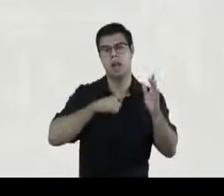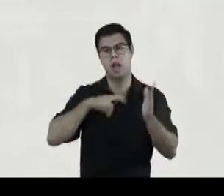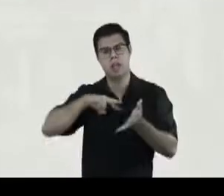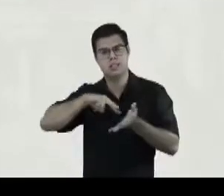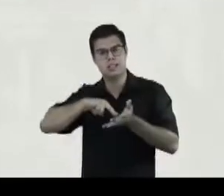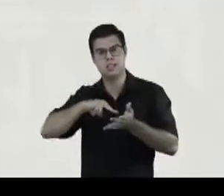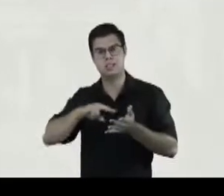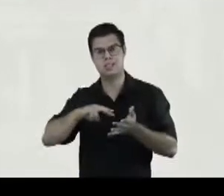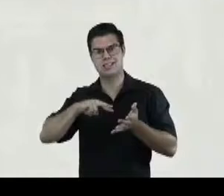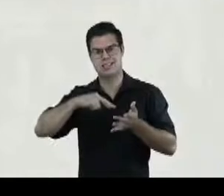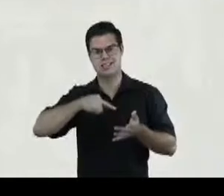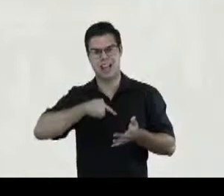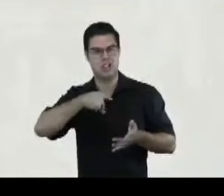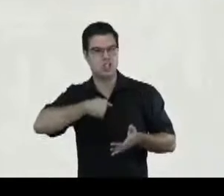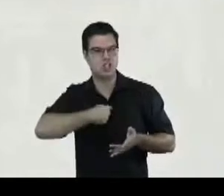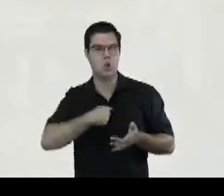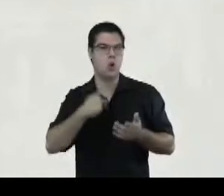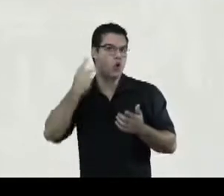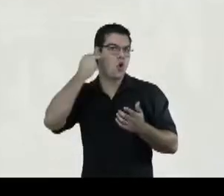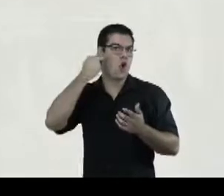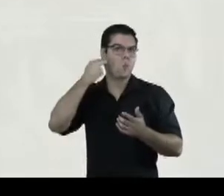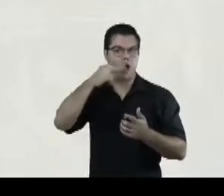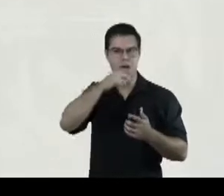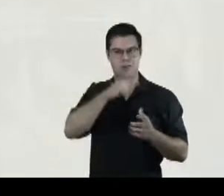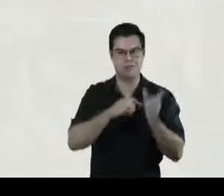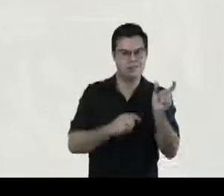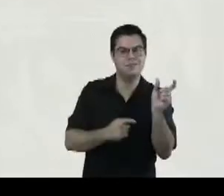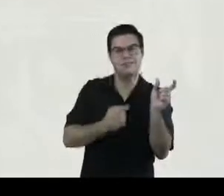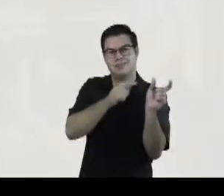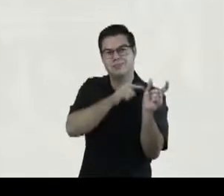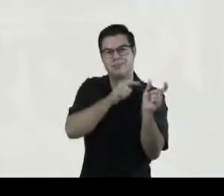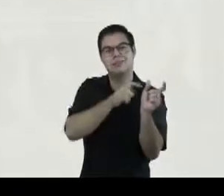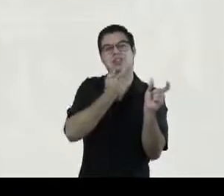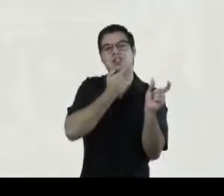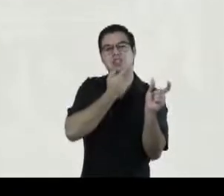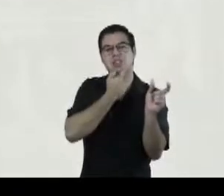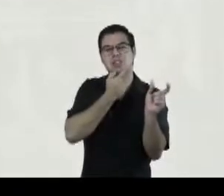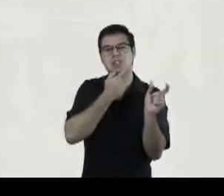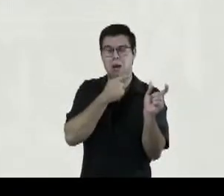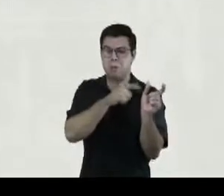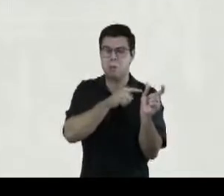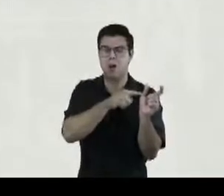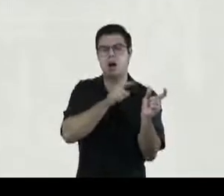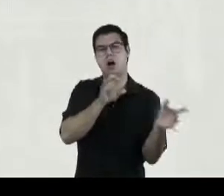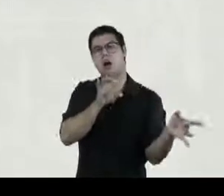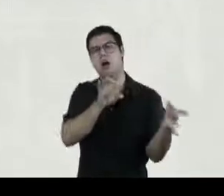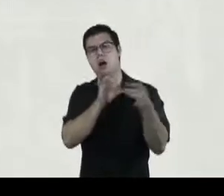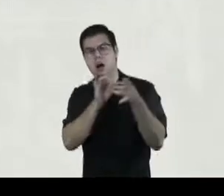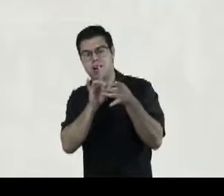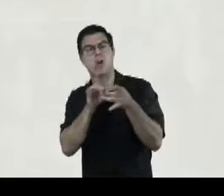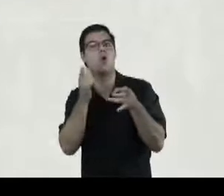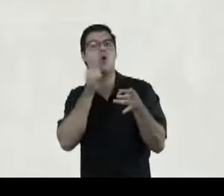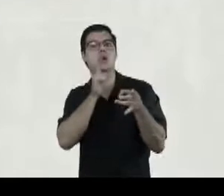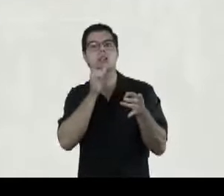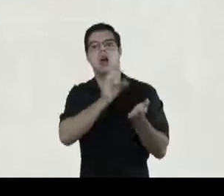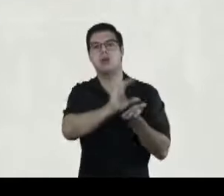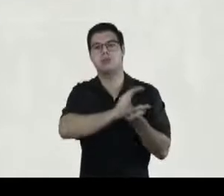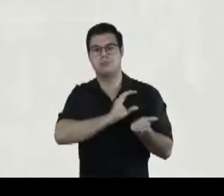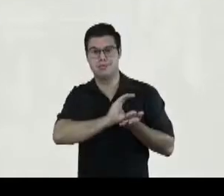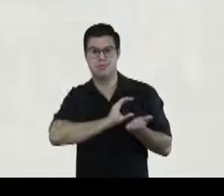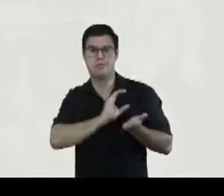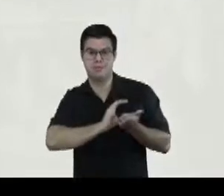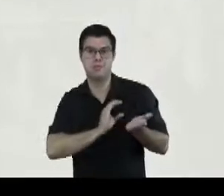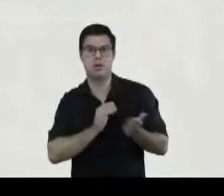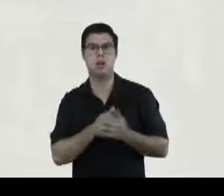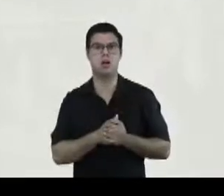c'était un bon moyen, m'a dit son créateur Andrew Pettigrew, d'obtenir des financements. Vous voyez, maintenant, ils ont enlevé